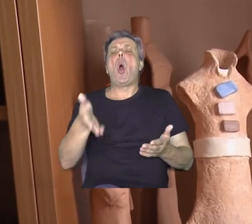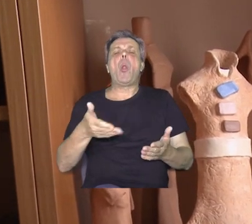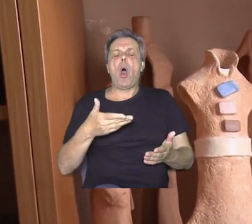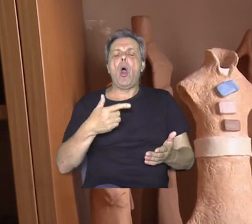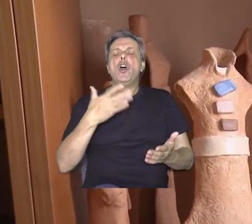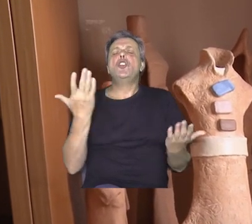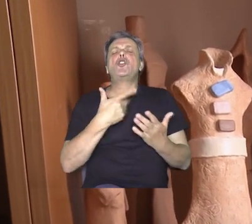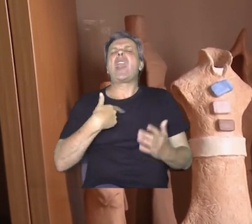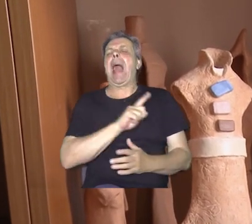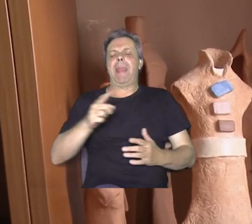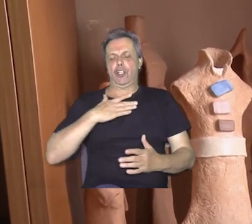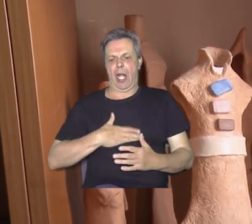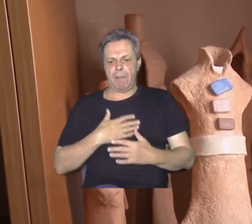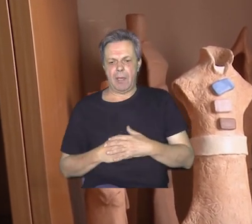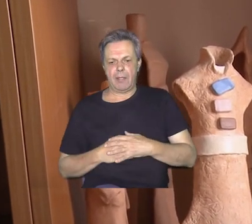želim.